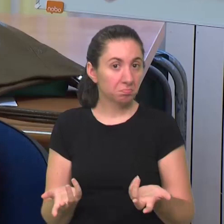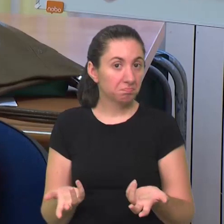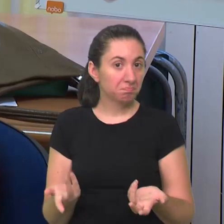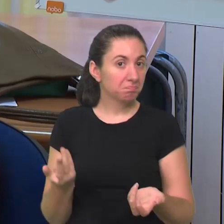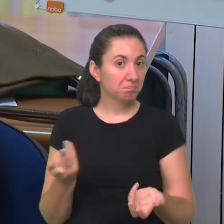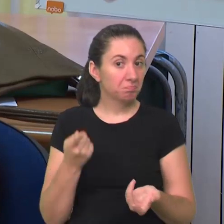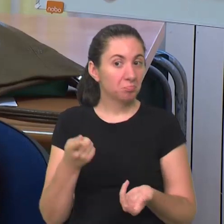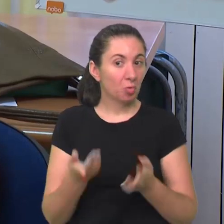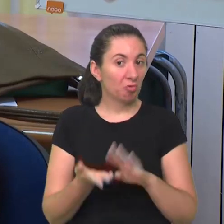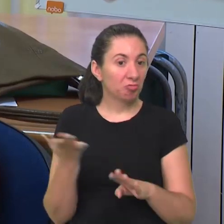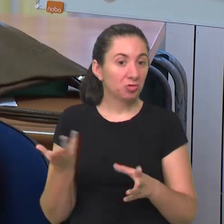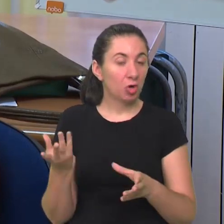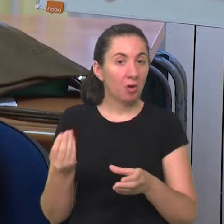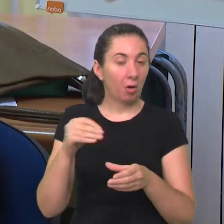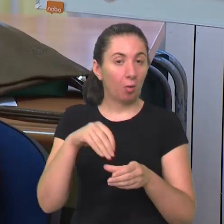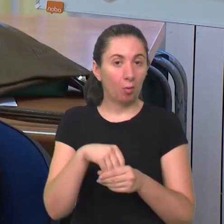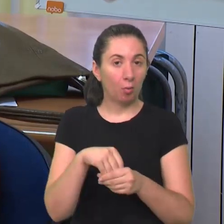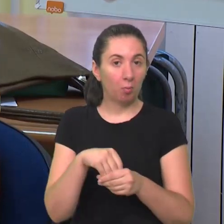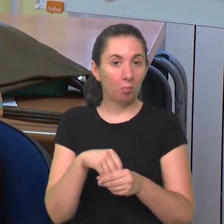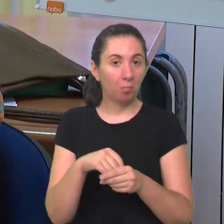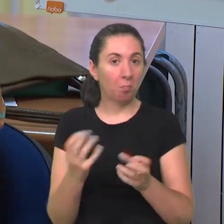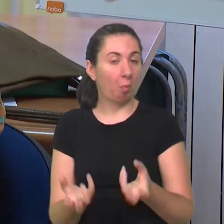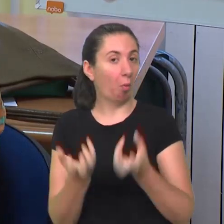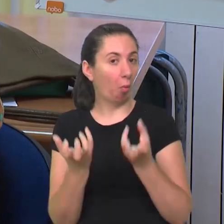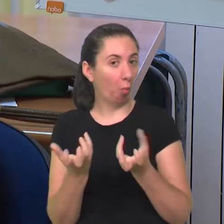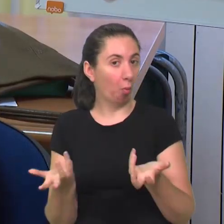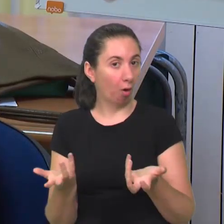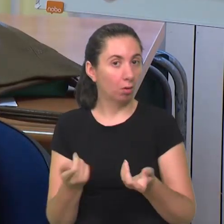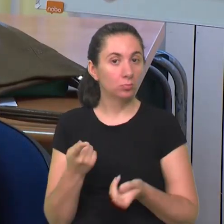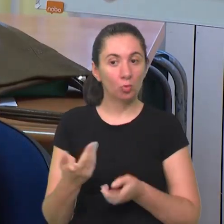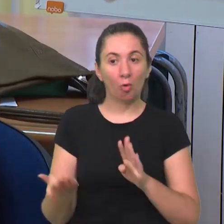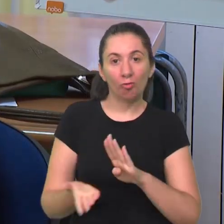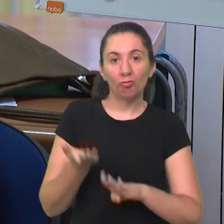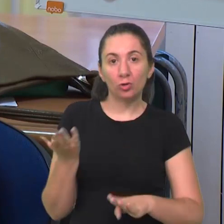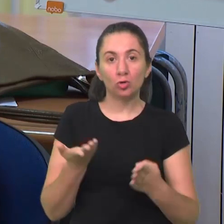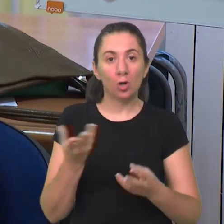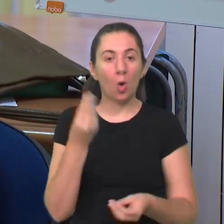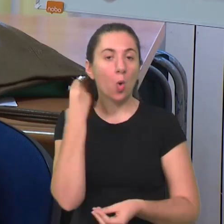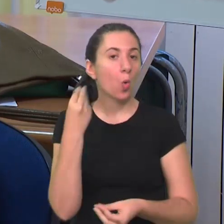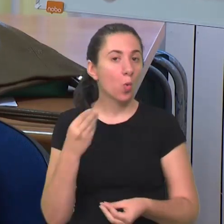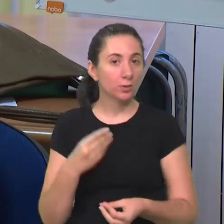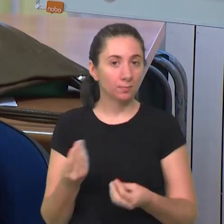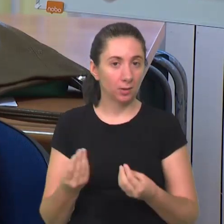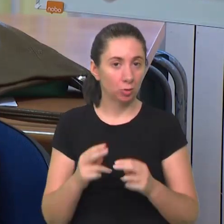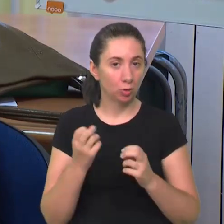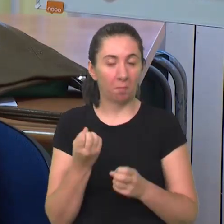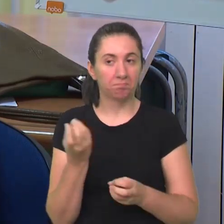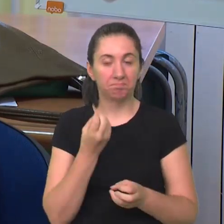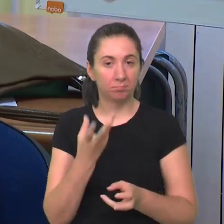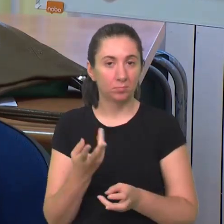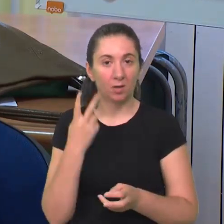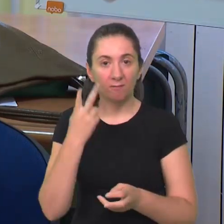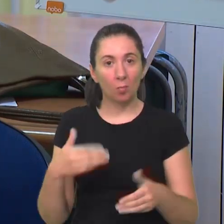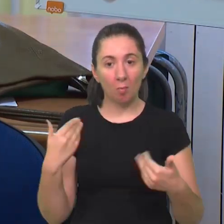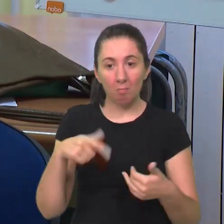pa da to više spada u ukras, znači da je to nekako više kozmetičke prirode. I kad vidimo